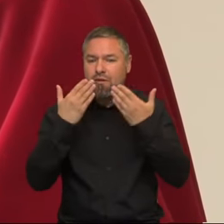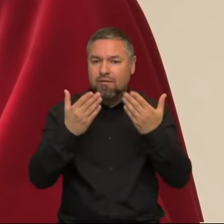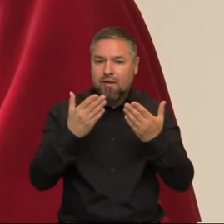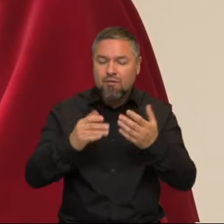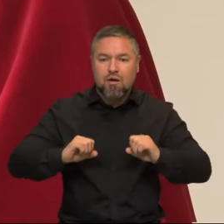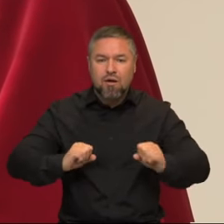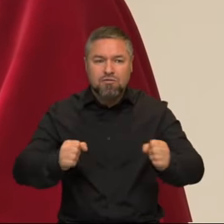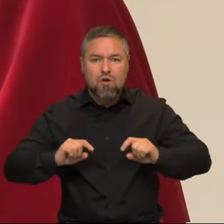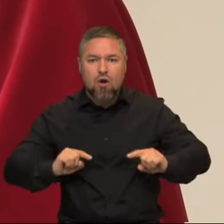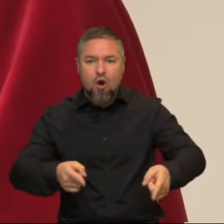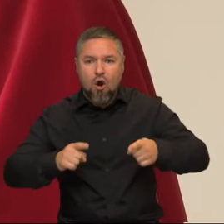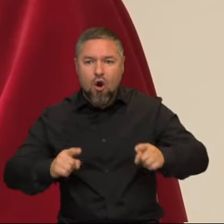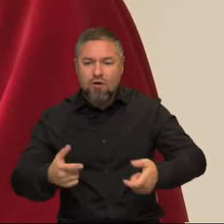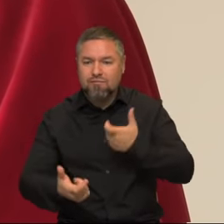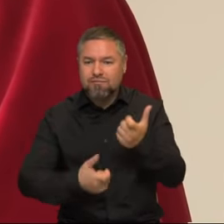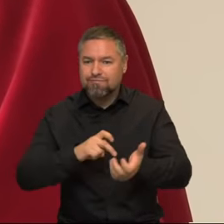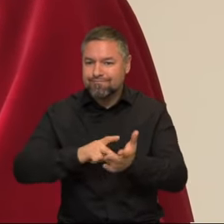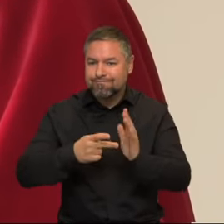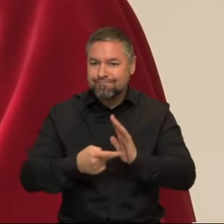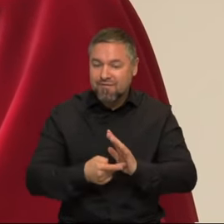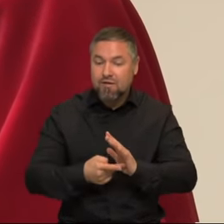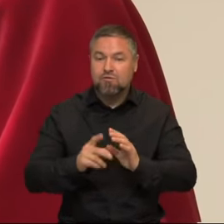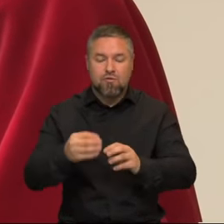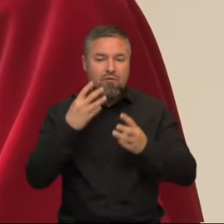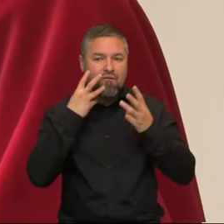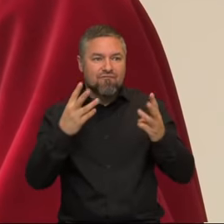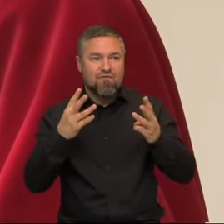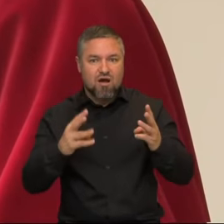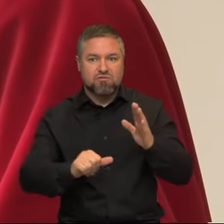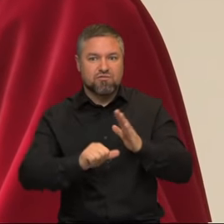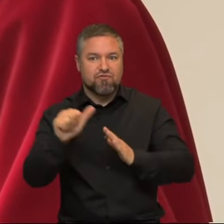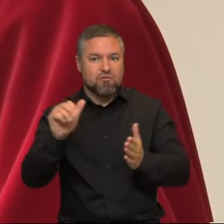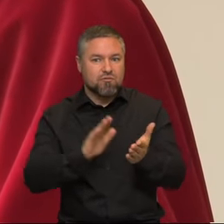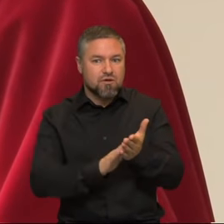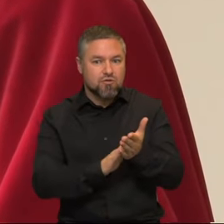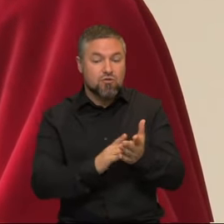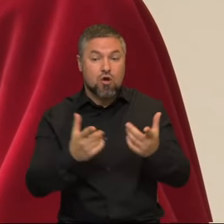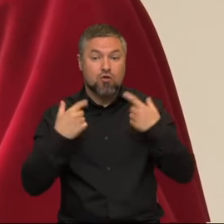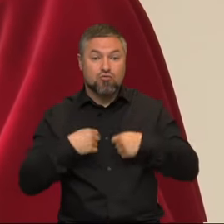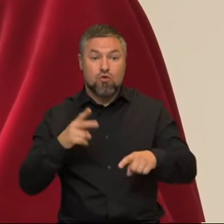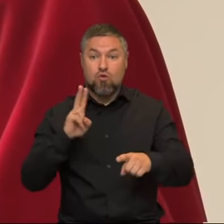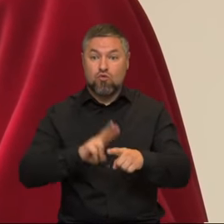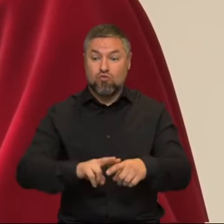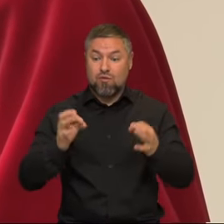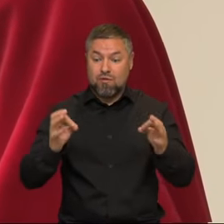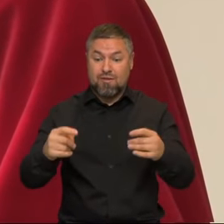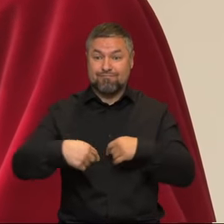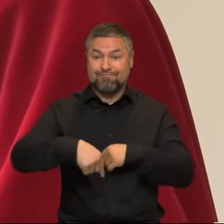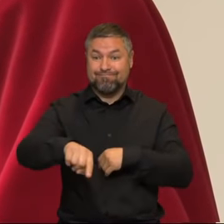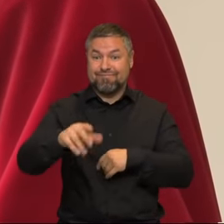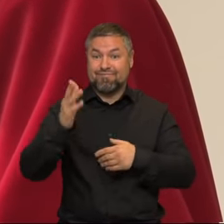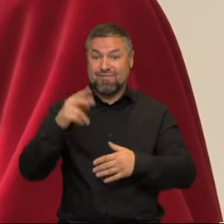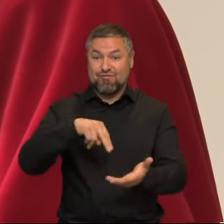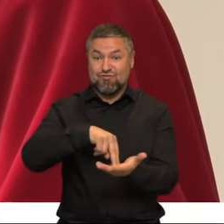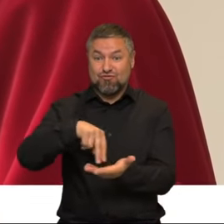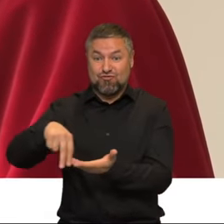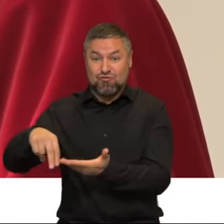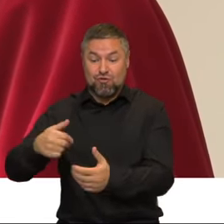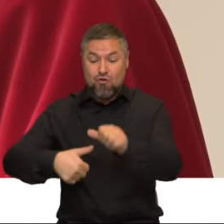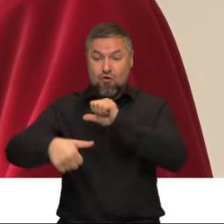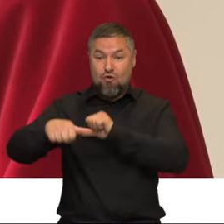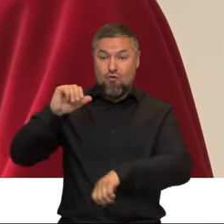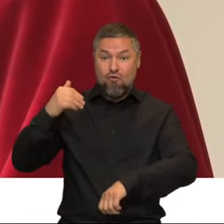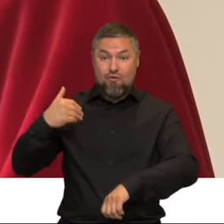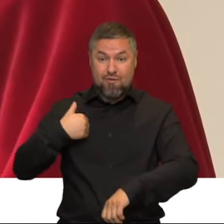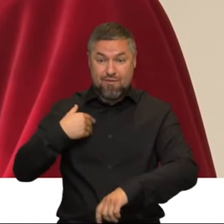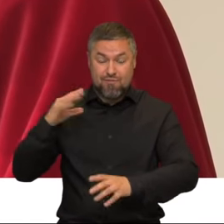także działalności organizacyjnej. To ważne wyróżnienie. Osoby, które za chwilę przed Państwem staną, w minionym roku